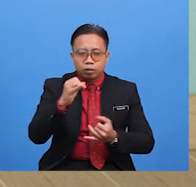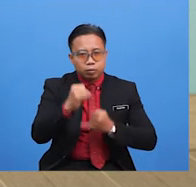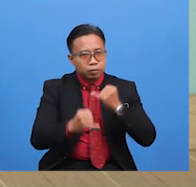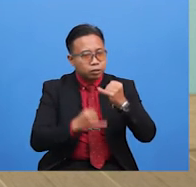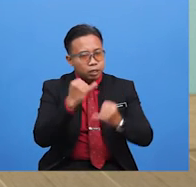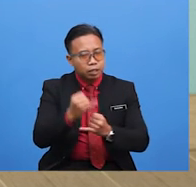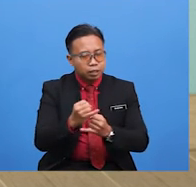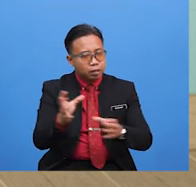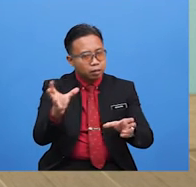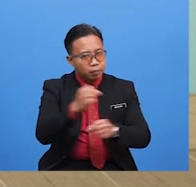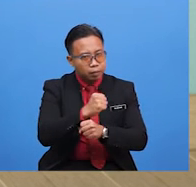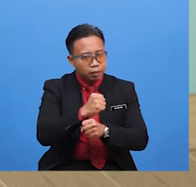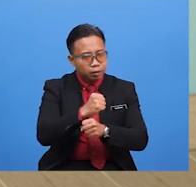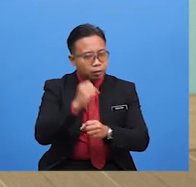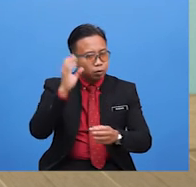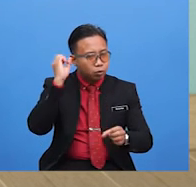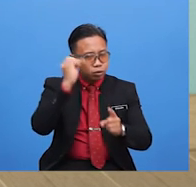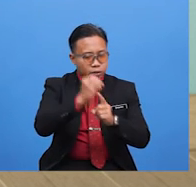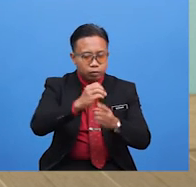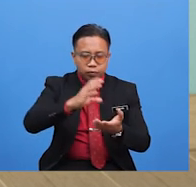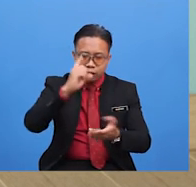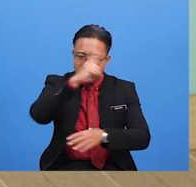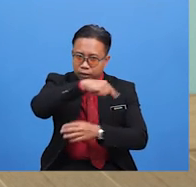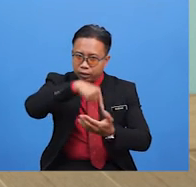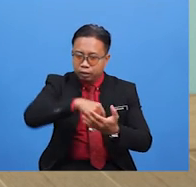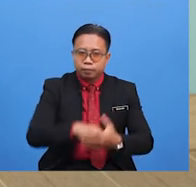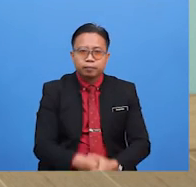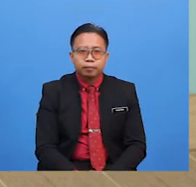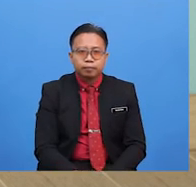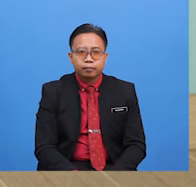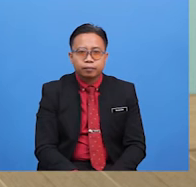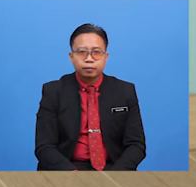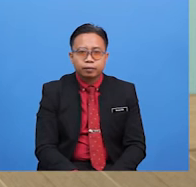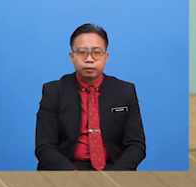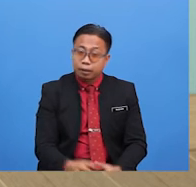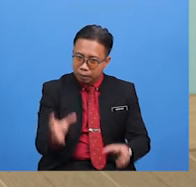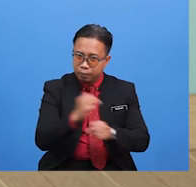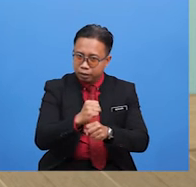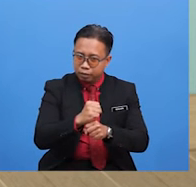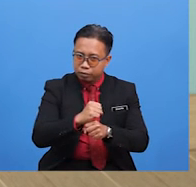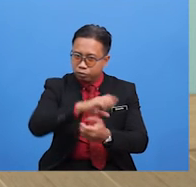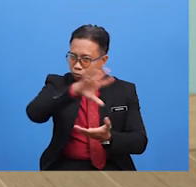menguasai standard pembelajaran kita pada hari ini. Dapat semuanya kan?